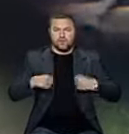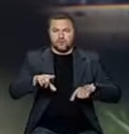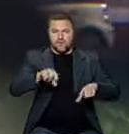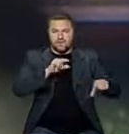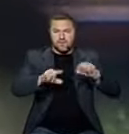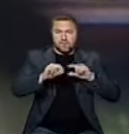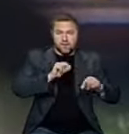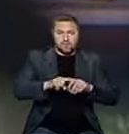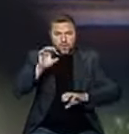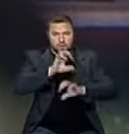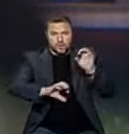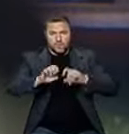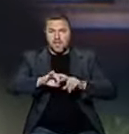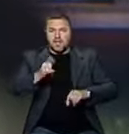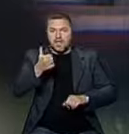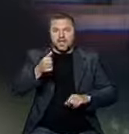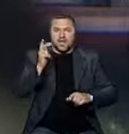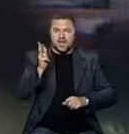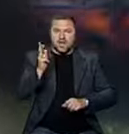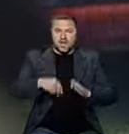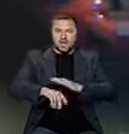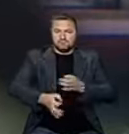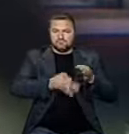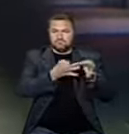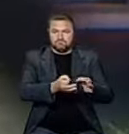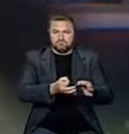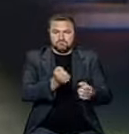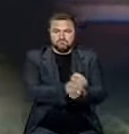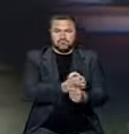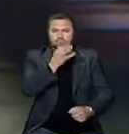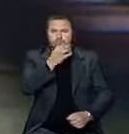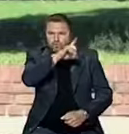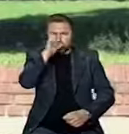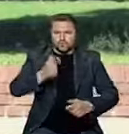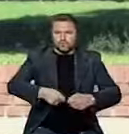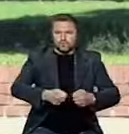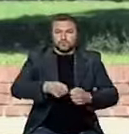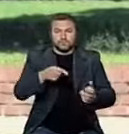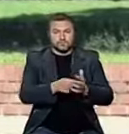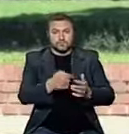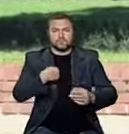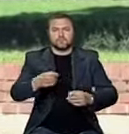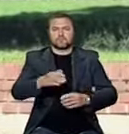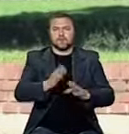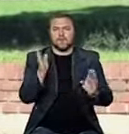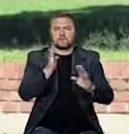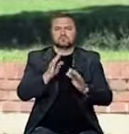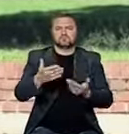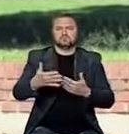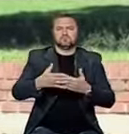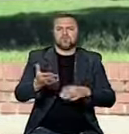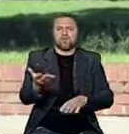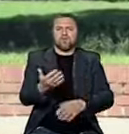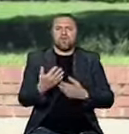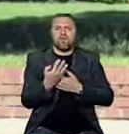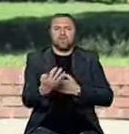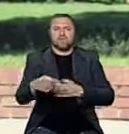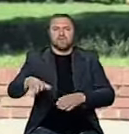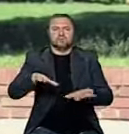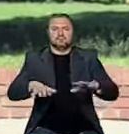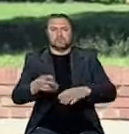wybrani. Zaobserwowaliśmy, jak jeden z klientów przekazuje dopalacze bardzo młodym ludziom. Ci zażywali je na pobliskim skwerku.